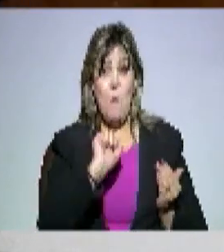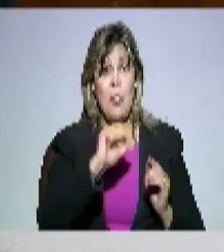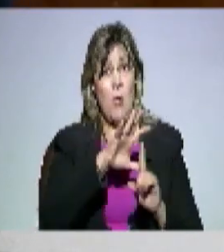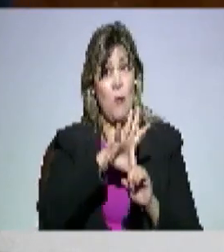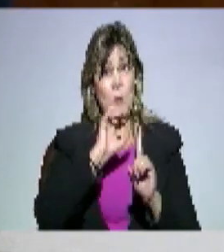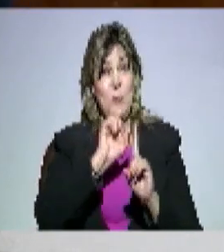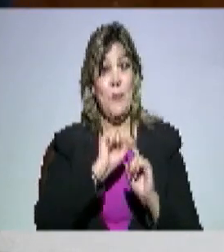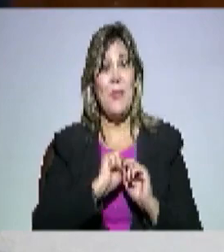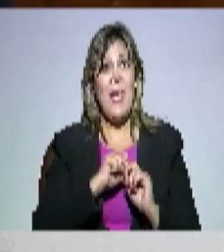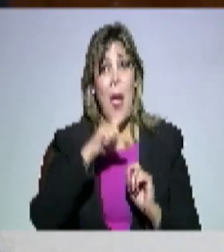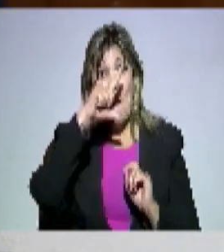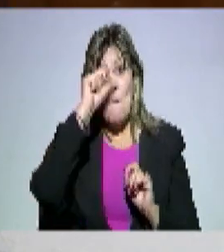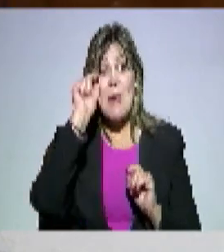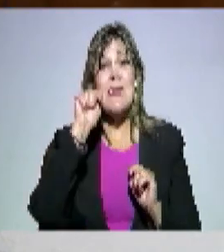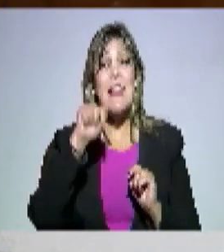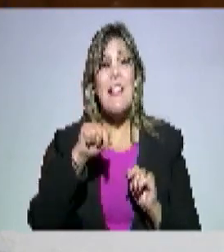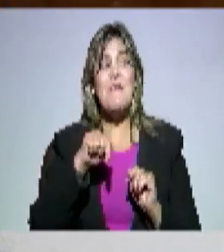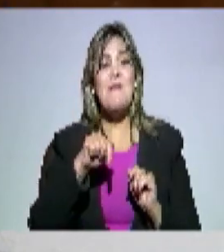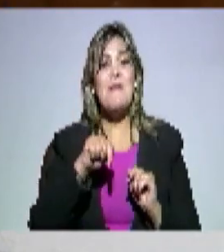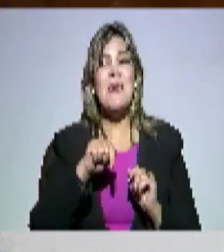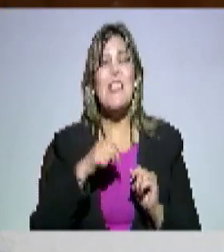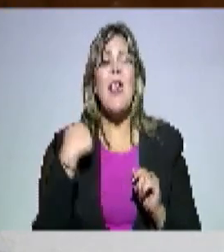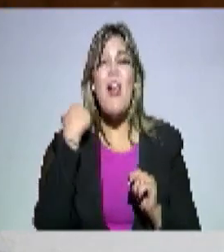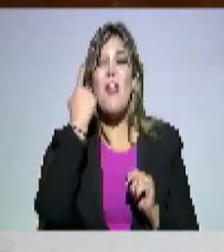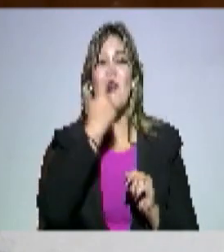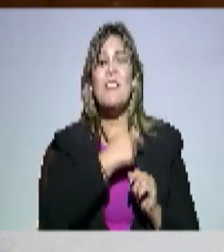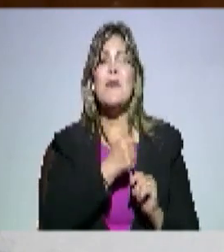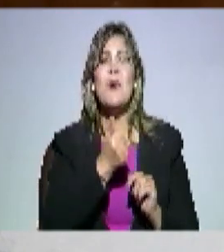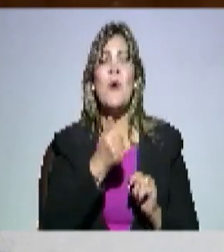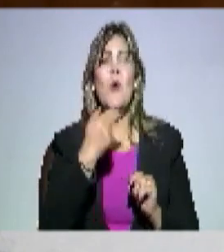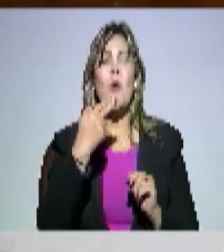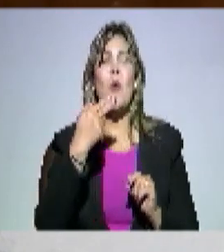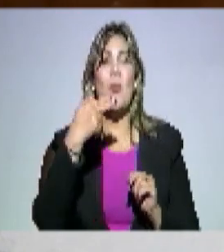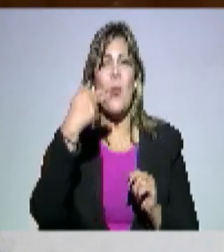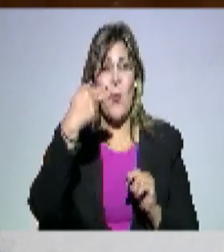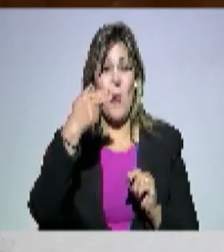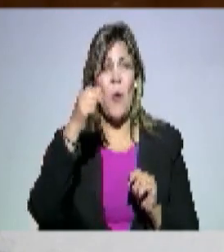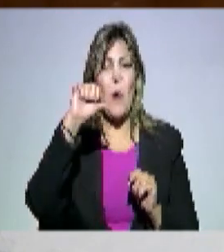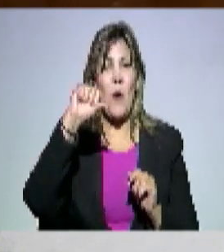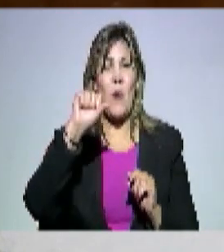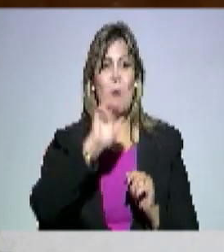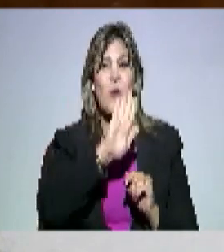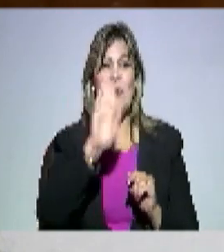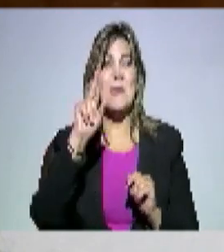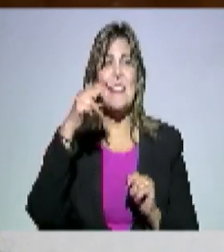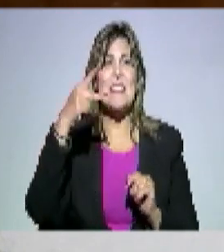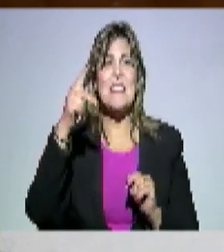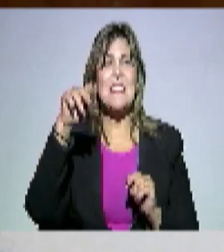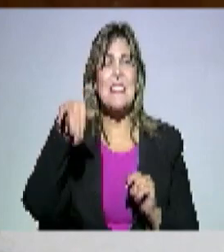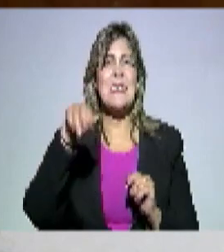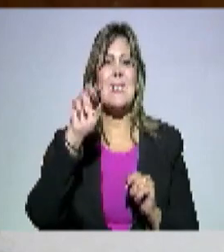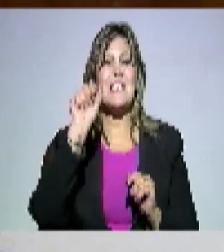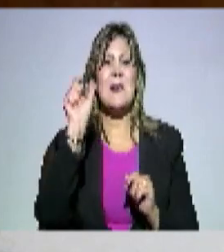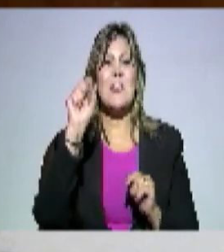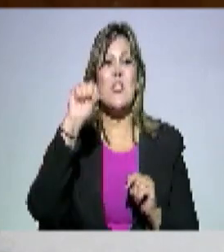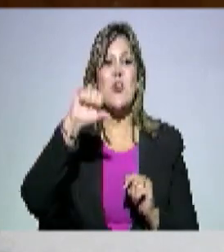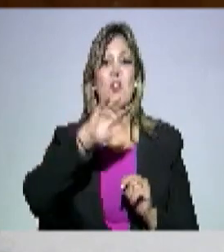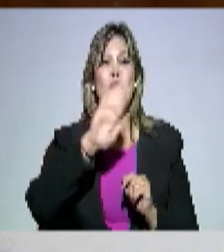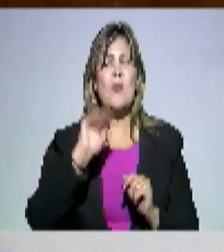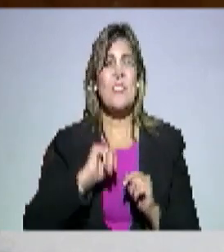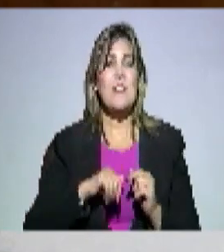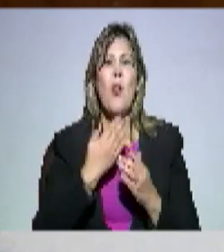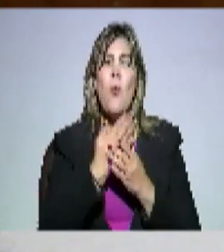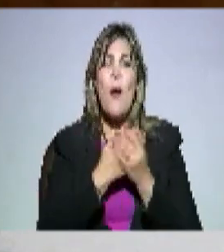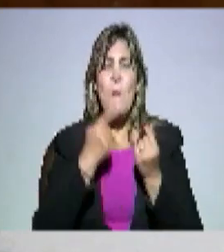حياه اغسطينوس مثلا حضراتكم تعرفوا ان القديس اغسطينوس كان بعيد جدا عن ربنا وكان ملحد كان